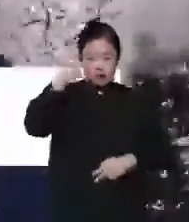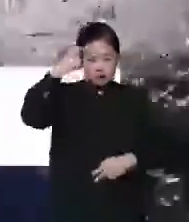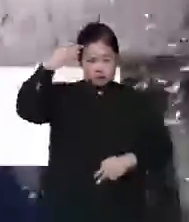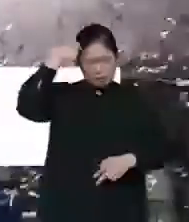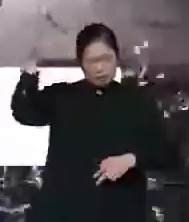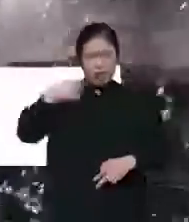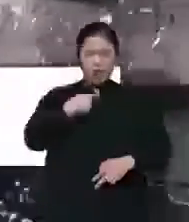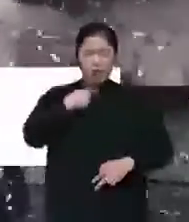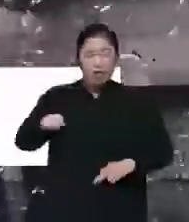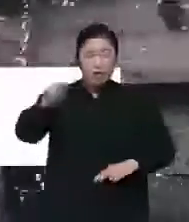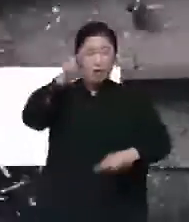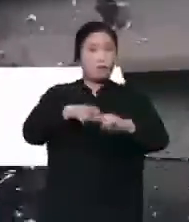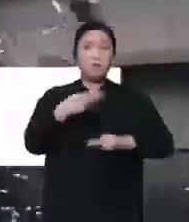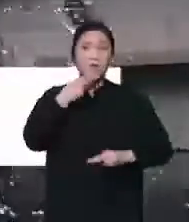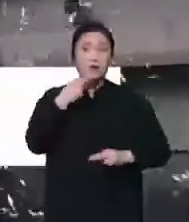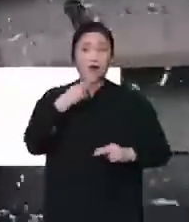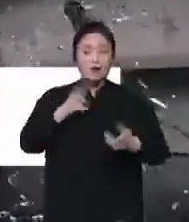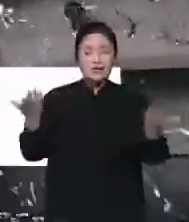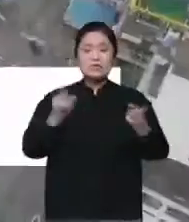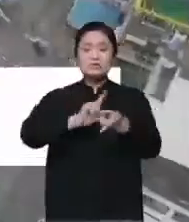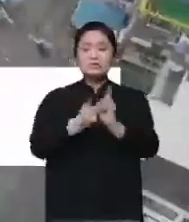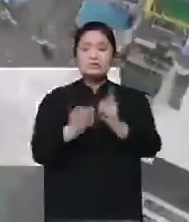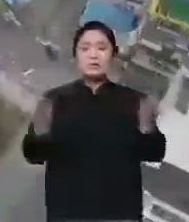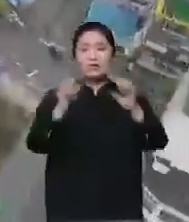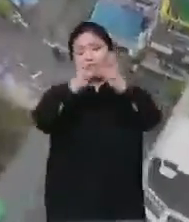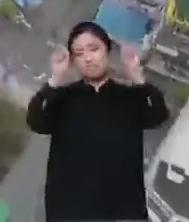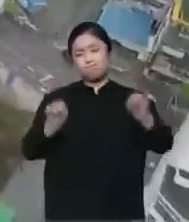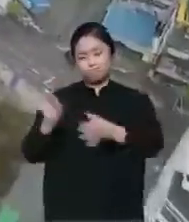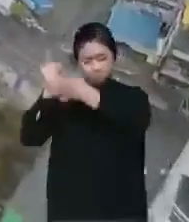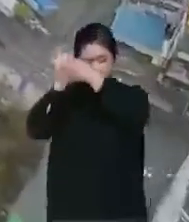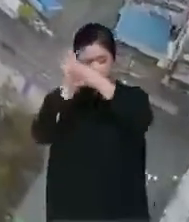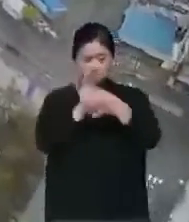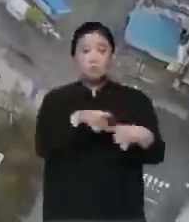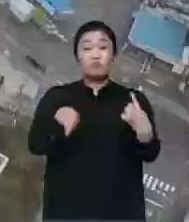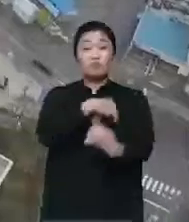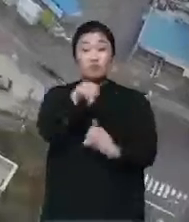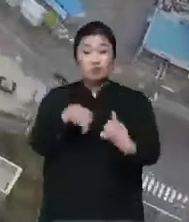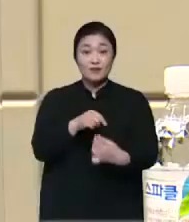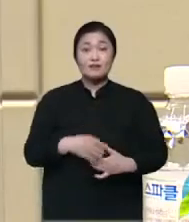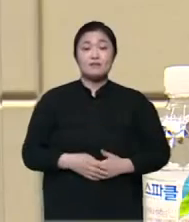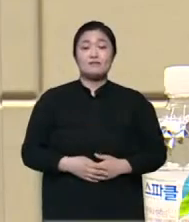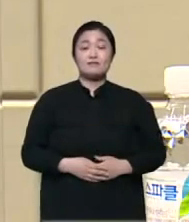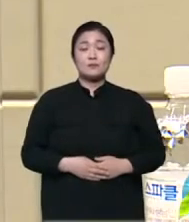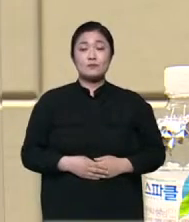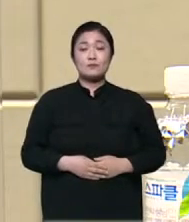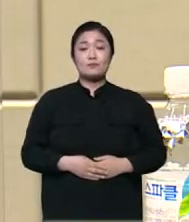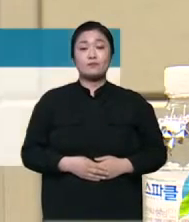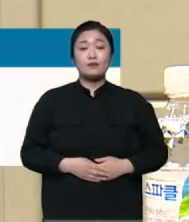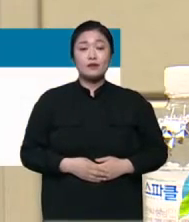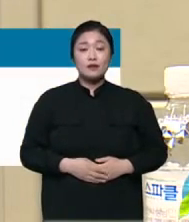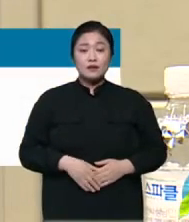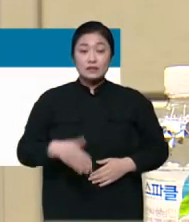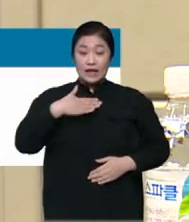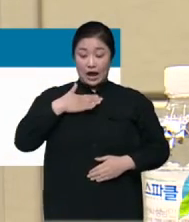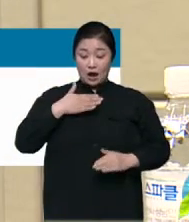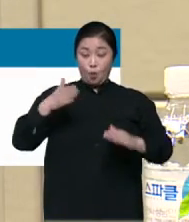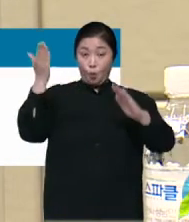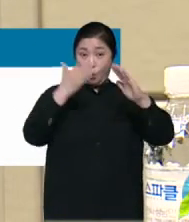차례도 선임된 적 없이 직무대리 체제가 이어지고 있습니다. 고공단 중에 제일 높은 직위로